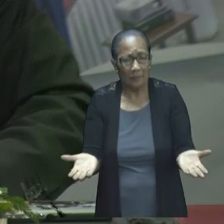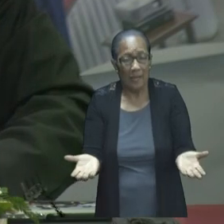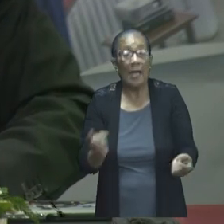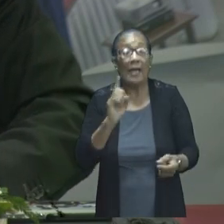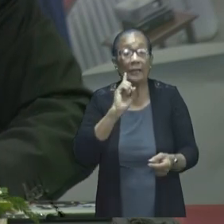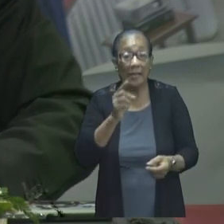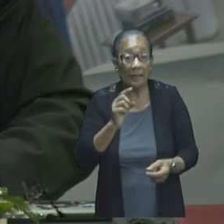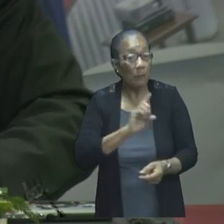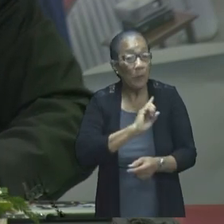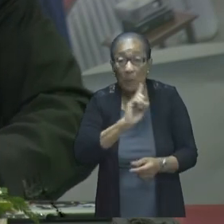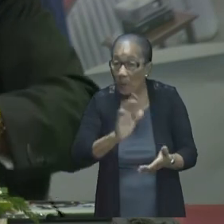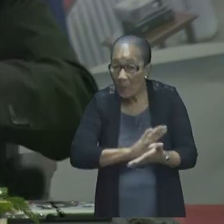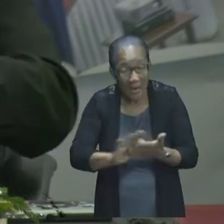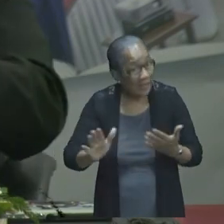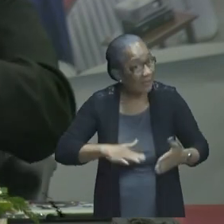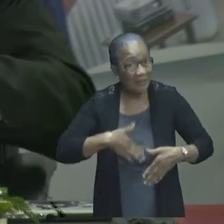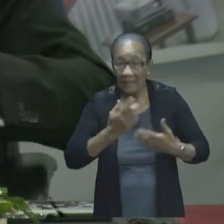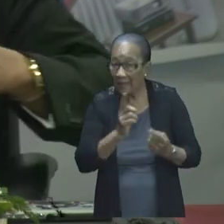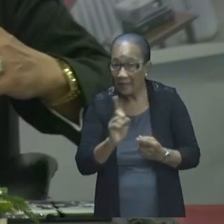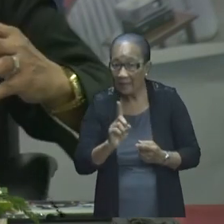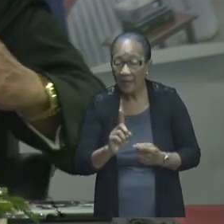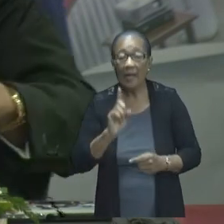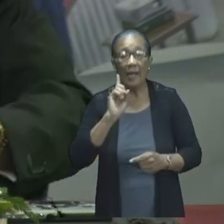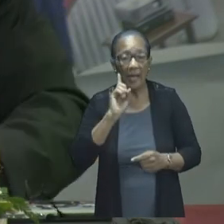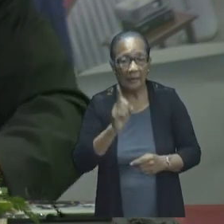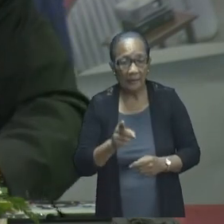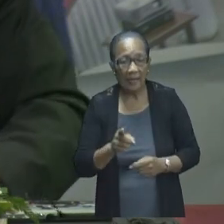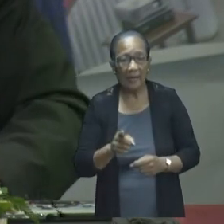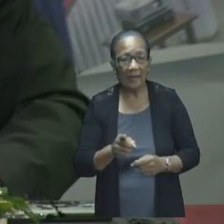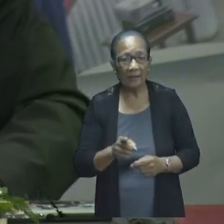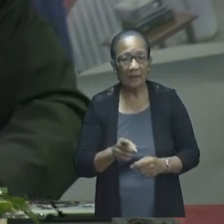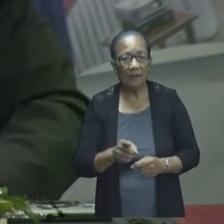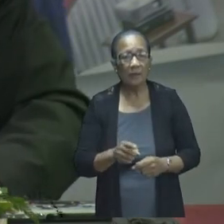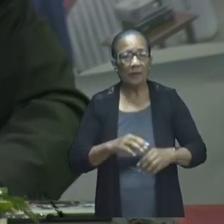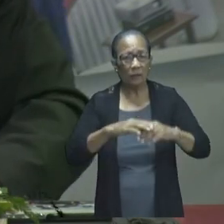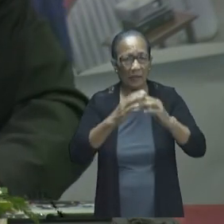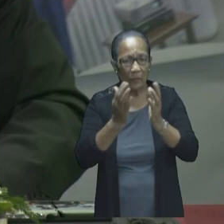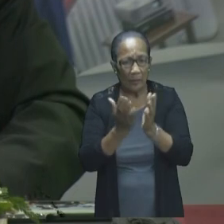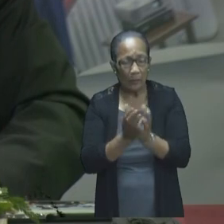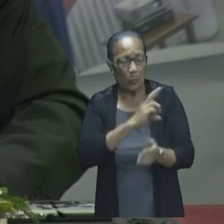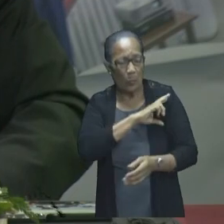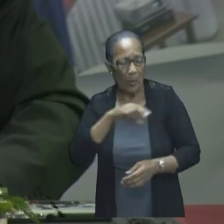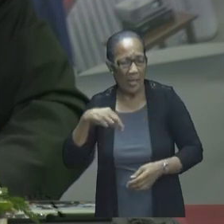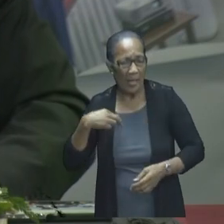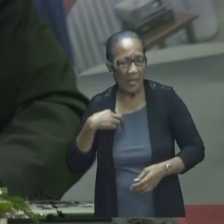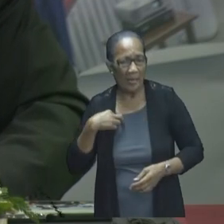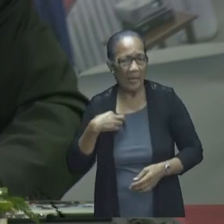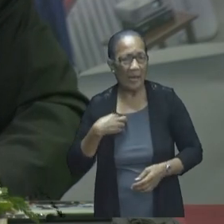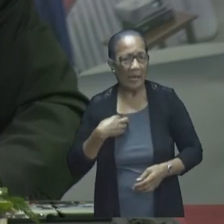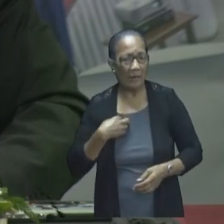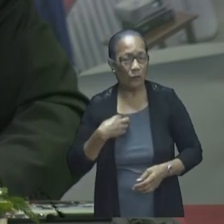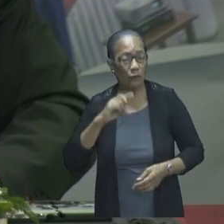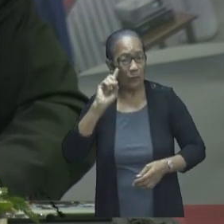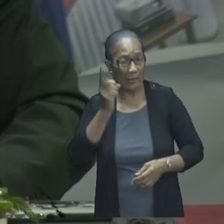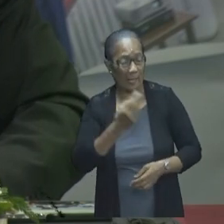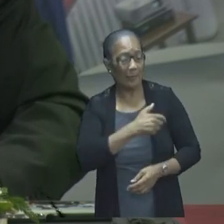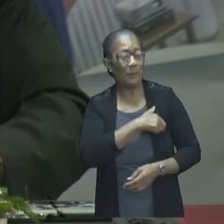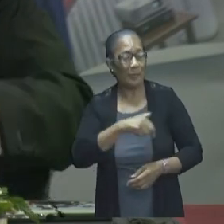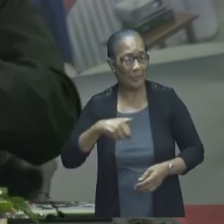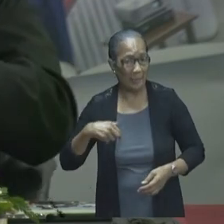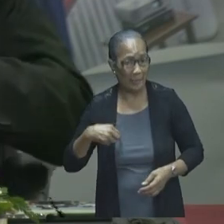dat is wat we niet moeten hebben en die dingen zorgen voor de enorme polarisatie waarbij wij als uitdaag zieker ik was president